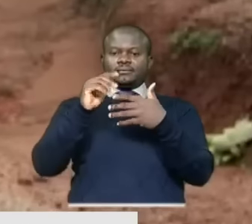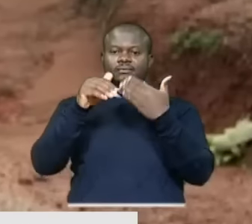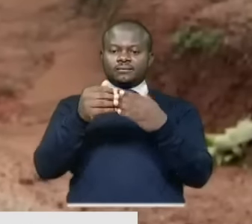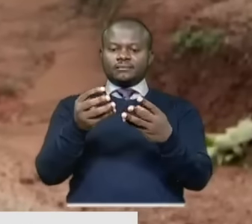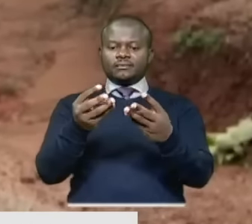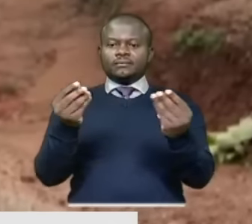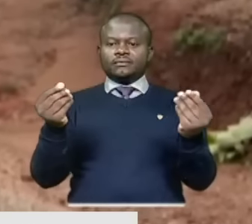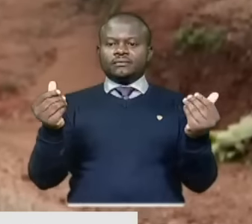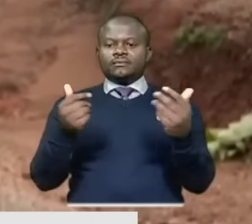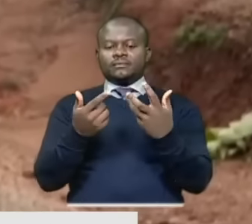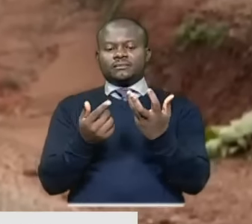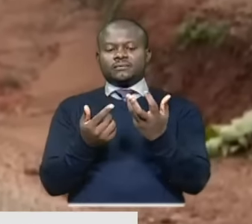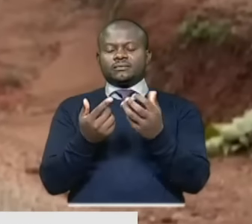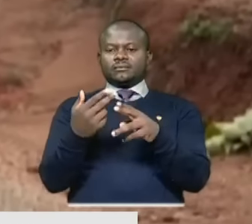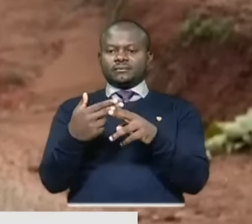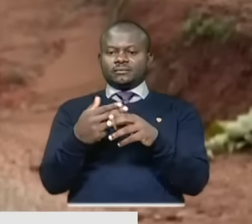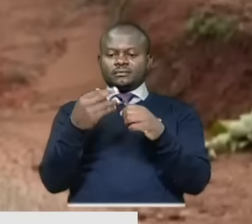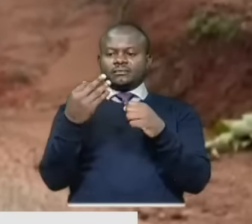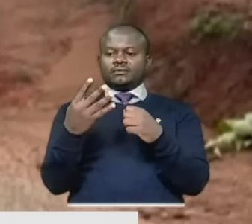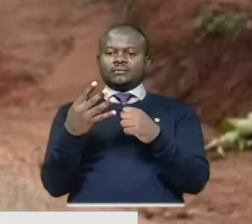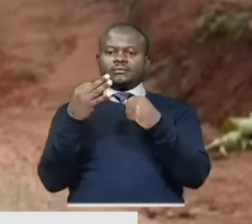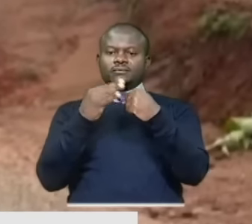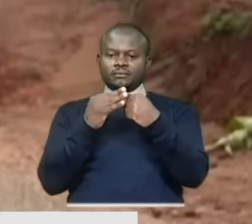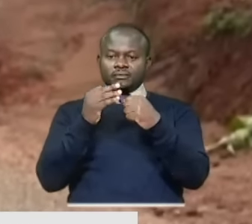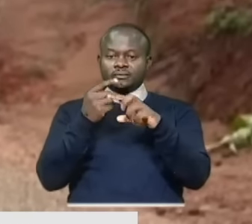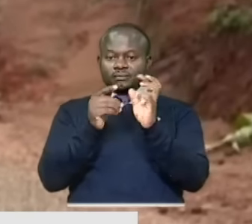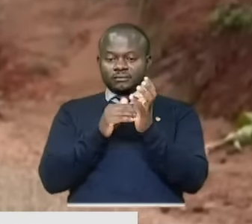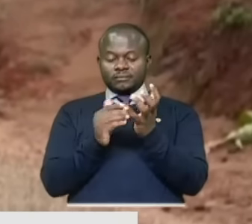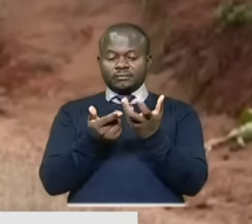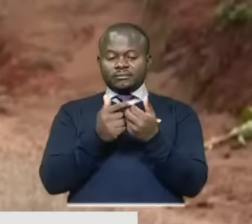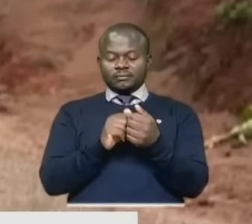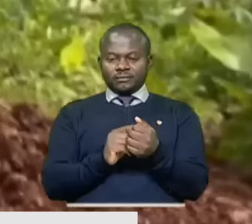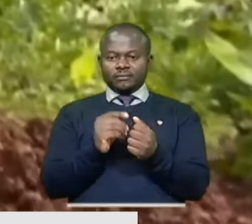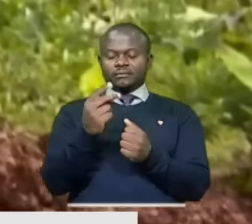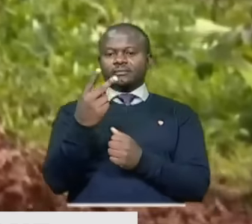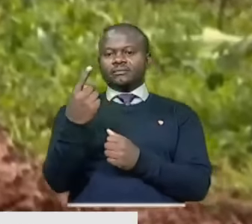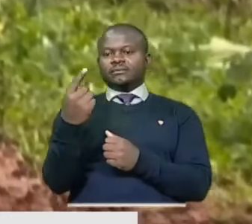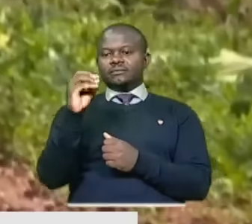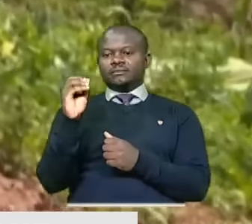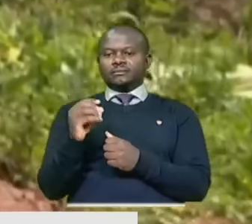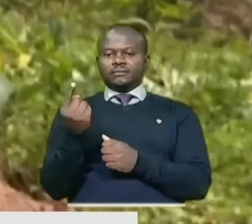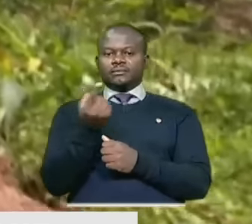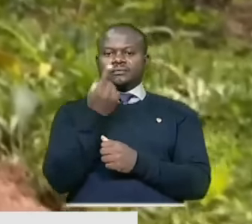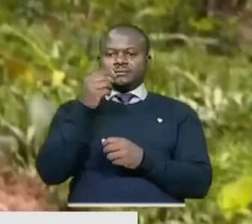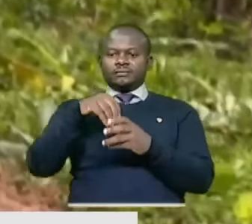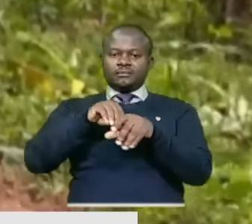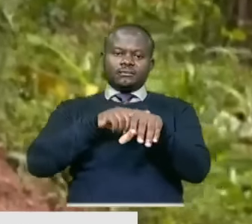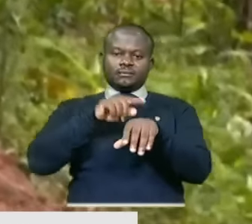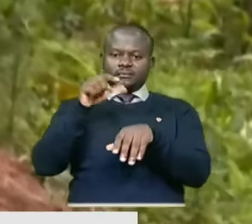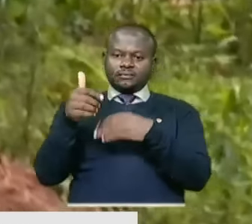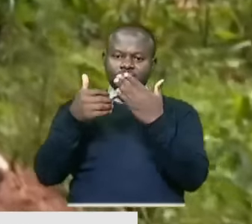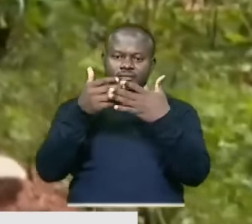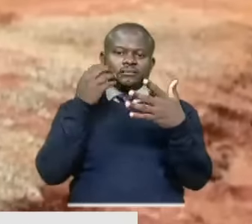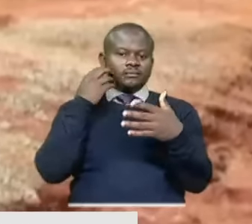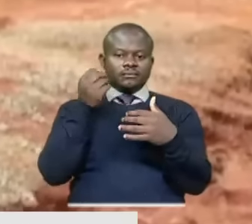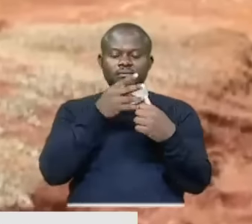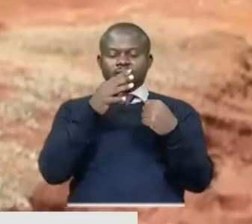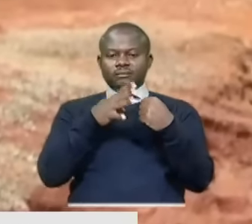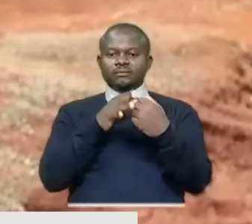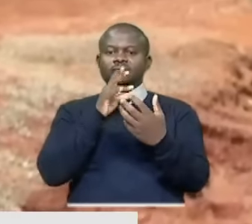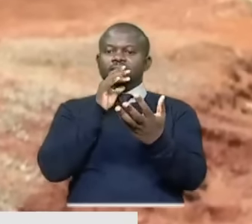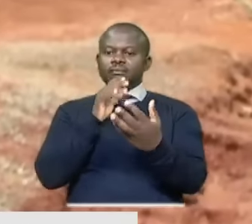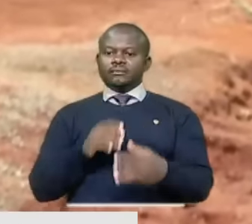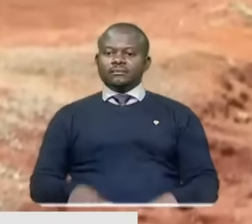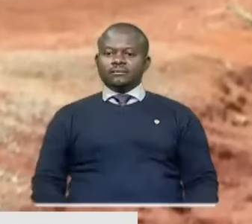bari 48 icyakora ngo ababonye ingurane babariwe ni 21 gusa mu gihe abandi bo bamaze amezi 9 bategereje bwe